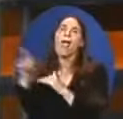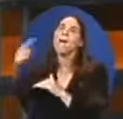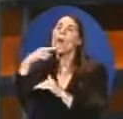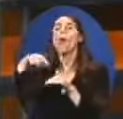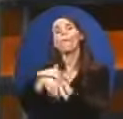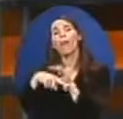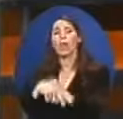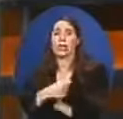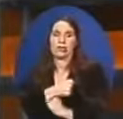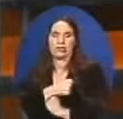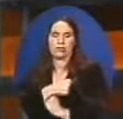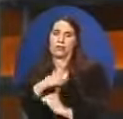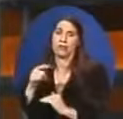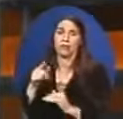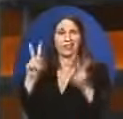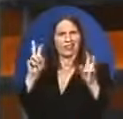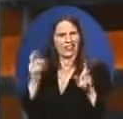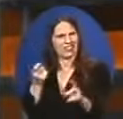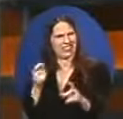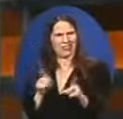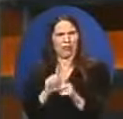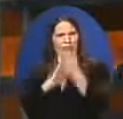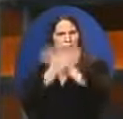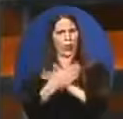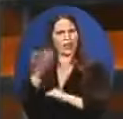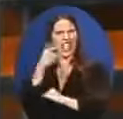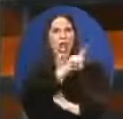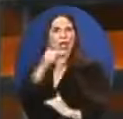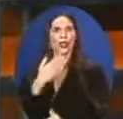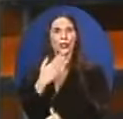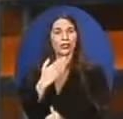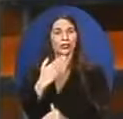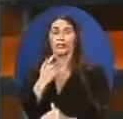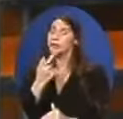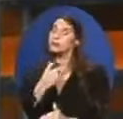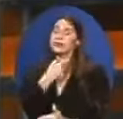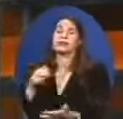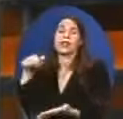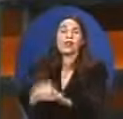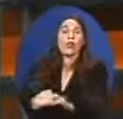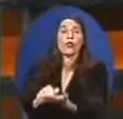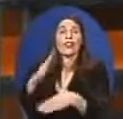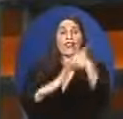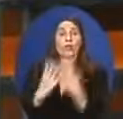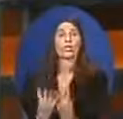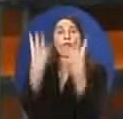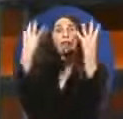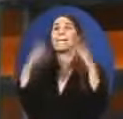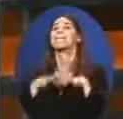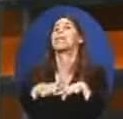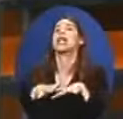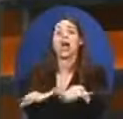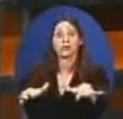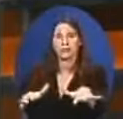פליטים, כמעט הפכנו להיות למדינה לא יהודית. נאלצנו להשקיע בבניית גדר מיליארדים כדי לעצור את הסחף הזה, בחודשים האחרונים